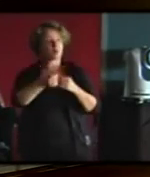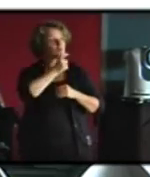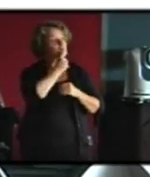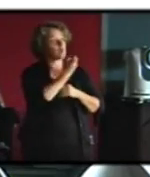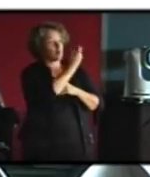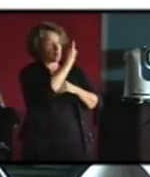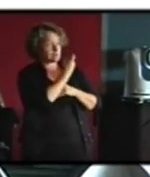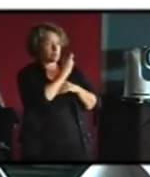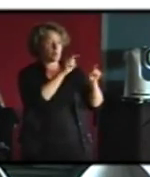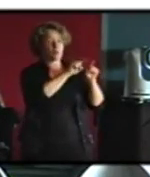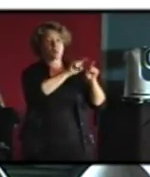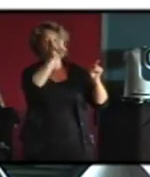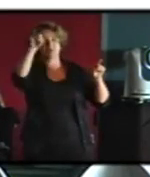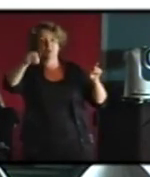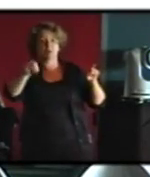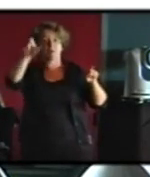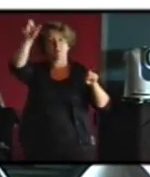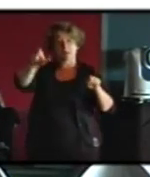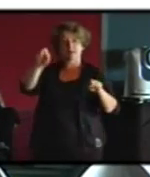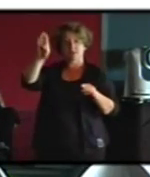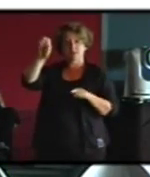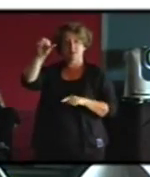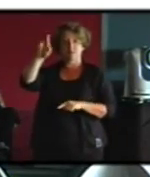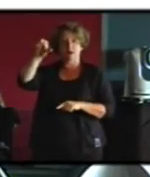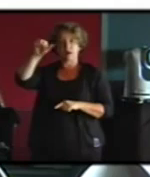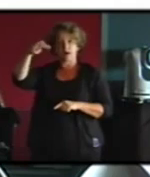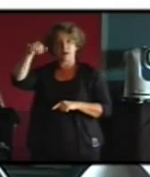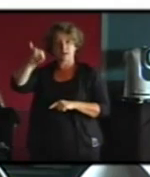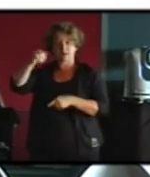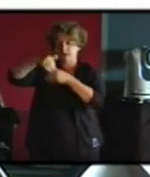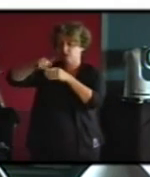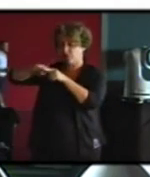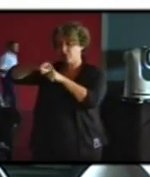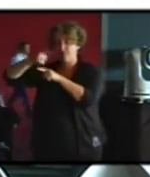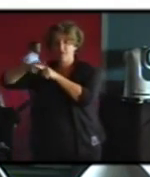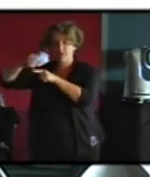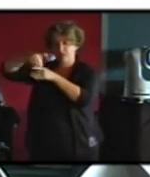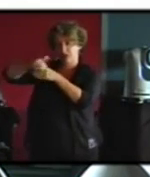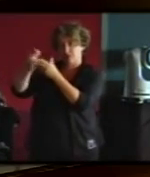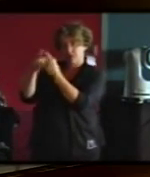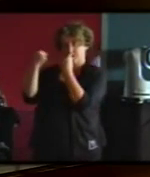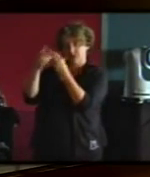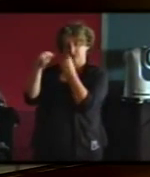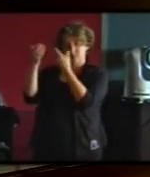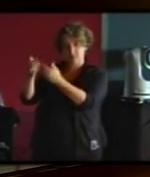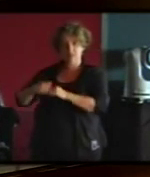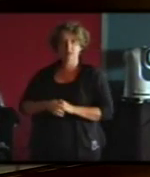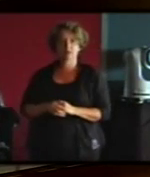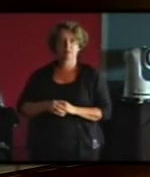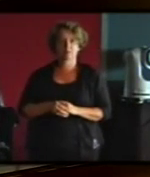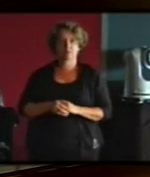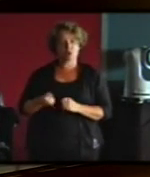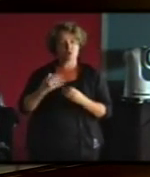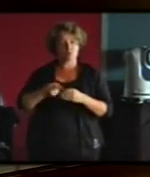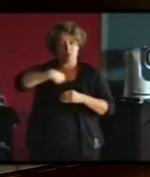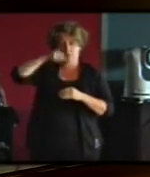Marc Barani reprend aussi dans nombreux de ses films. C'est en effet une des questions fortes quand on crée ce qu'on pense pouvoir être le patrimoine de demain.